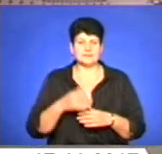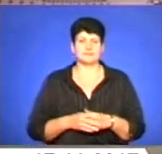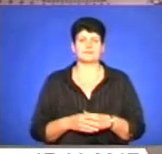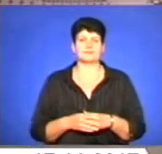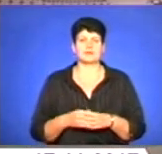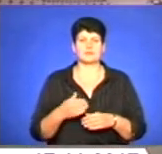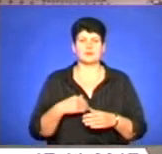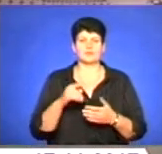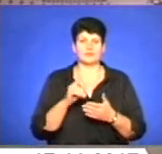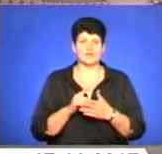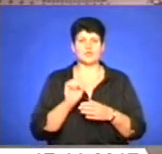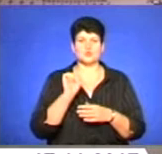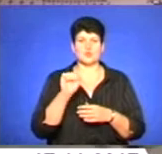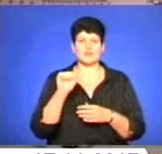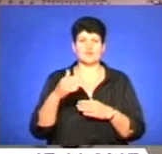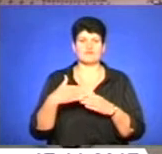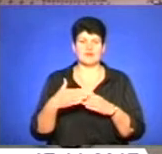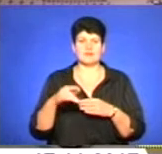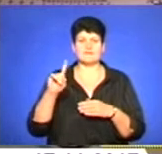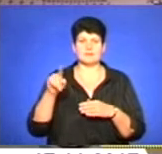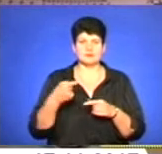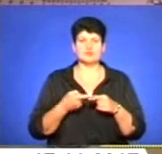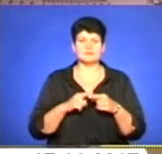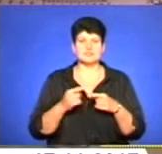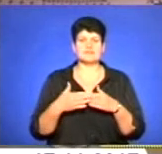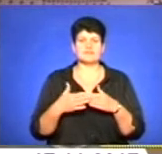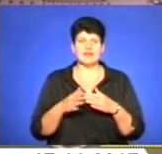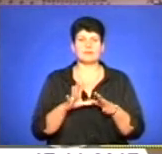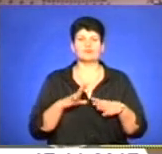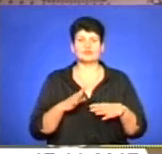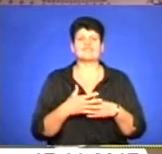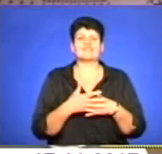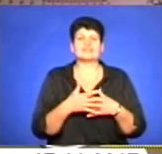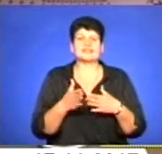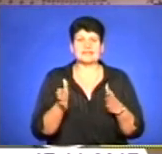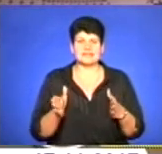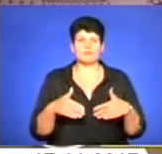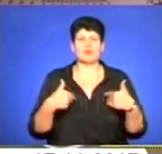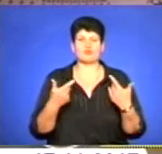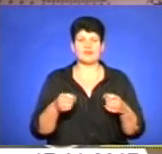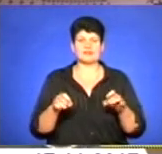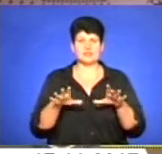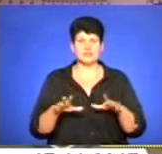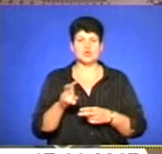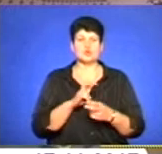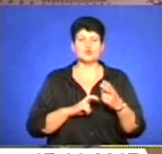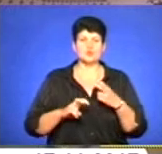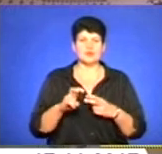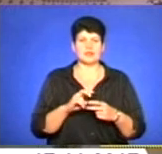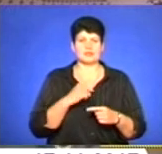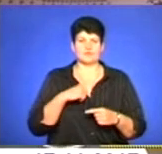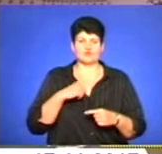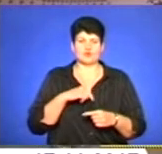повинні йти, стукати в двері, вимагати, щоб ці двері були для нас максимально відкритими, пропонувати рішення і шукати в собі сили і